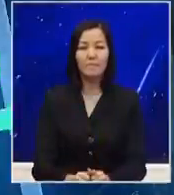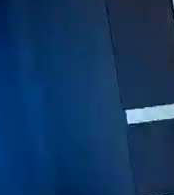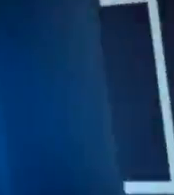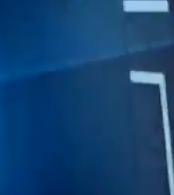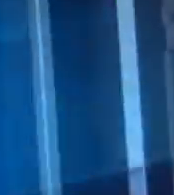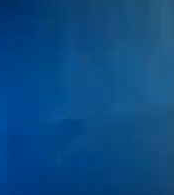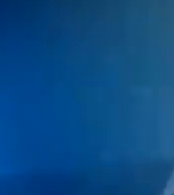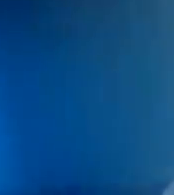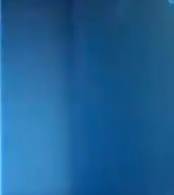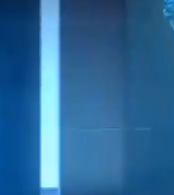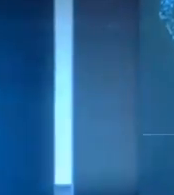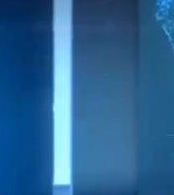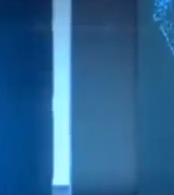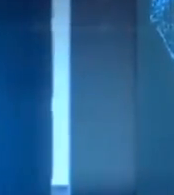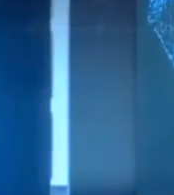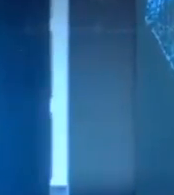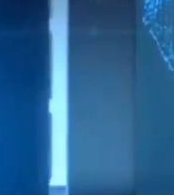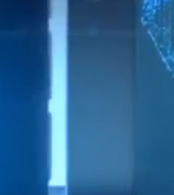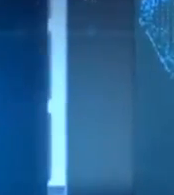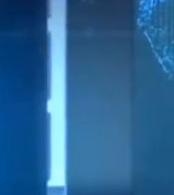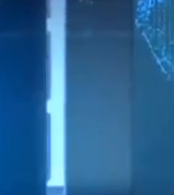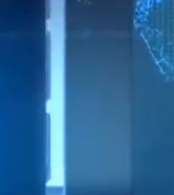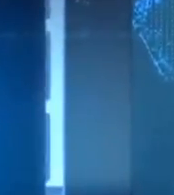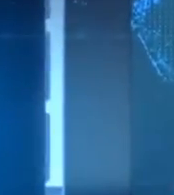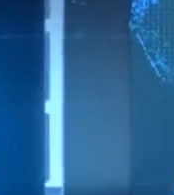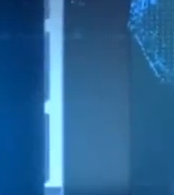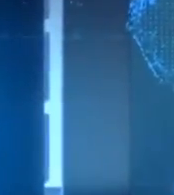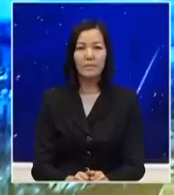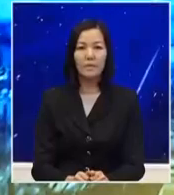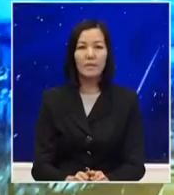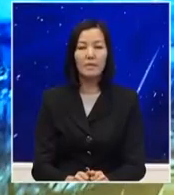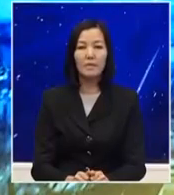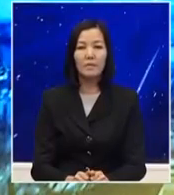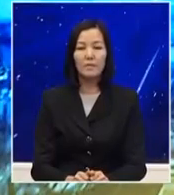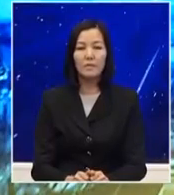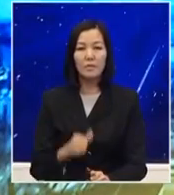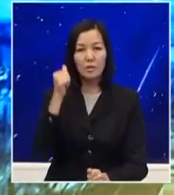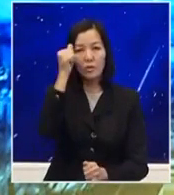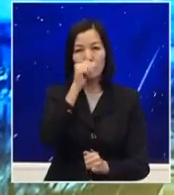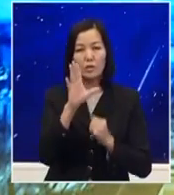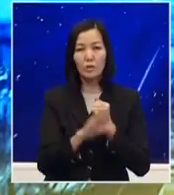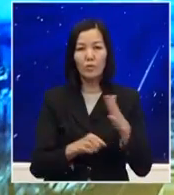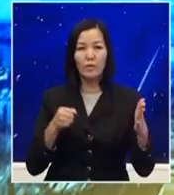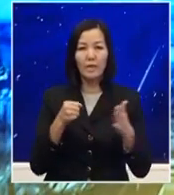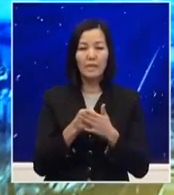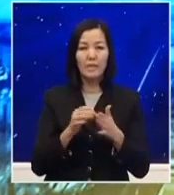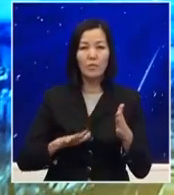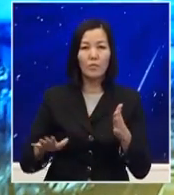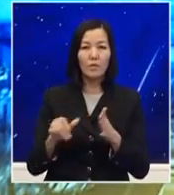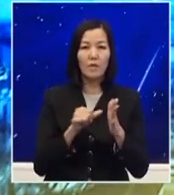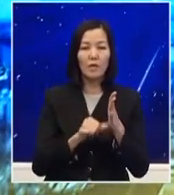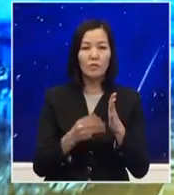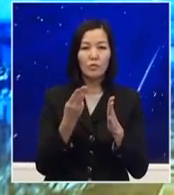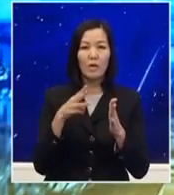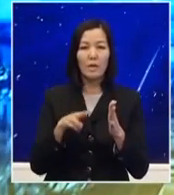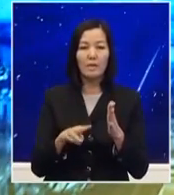Қыдырбайқызы, Абзал Мүсіп, Жетісу телеарнасы. Жыл соңына дейін өңірдегі 600